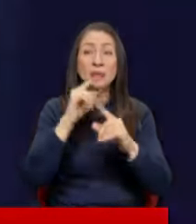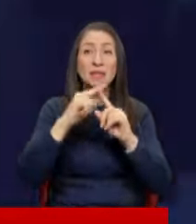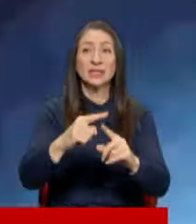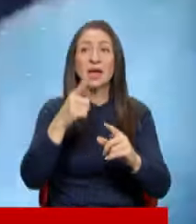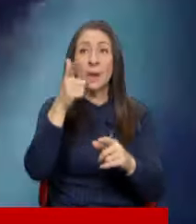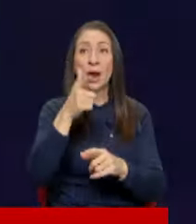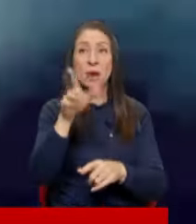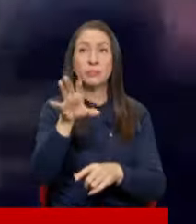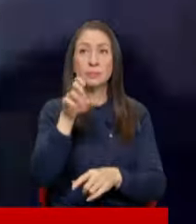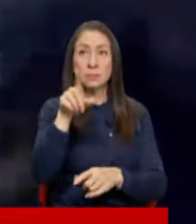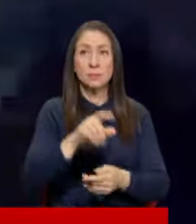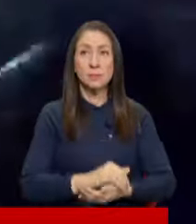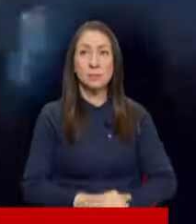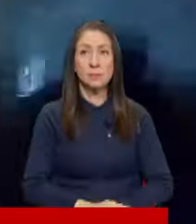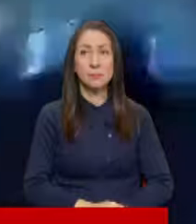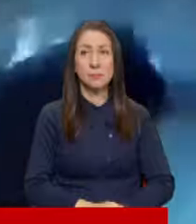kamerasında